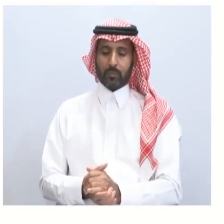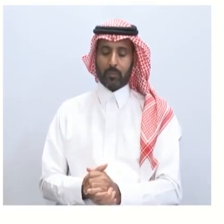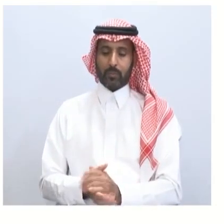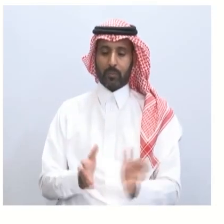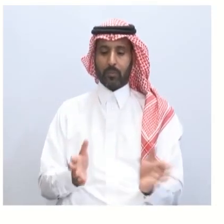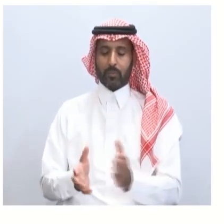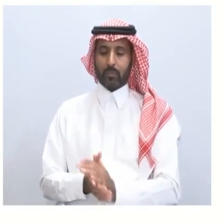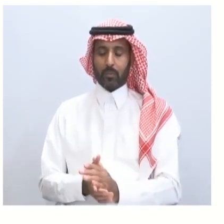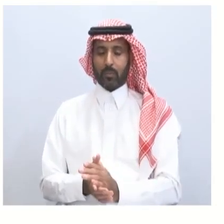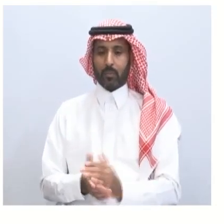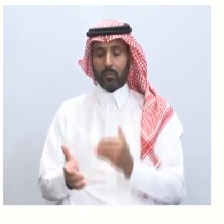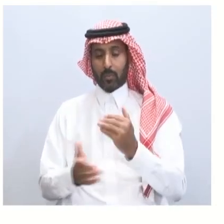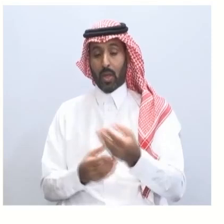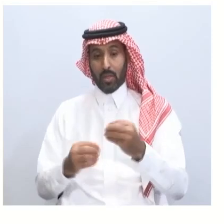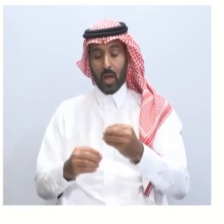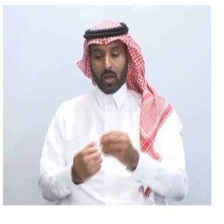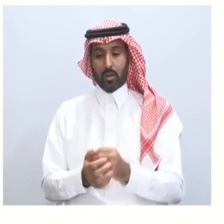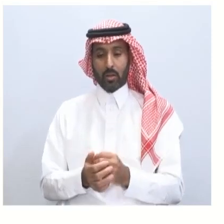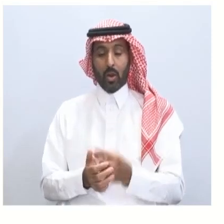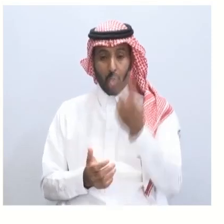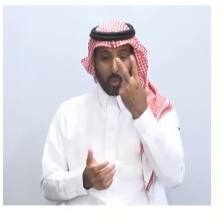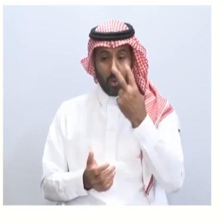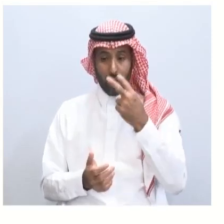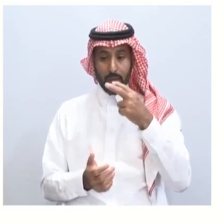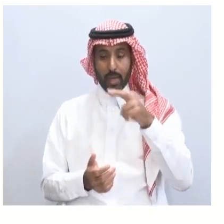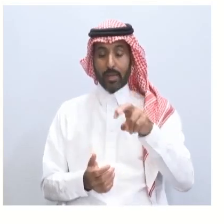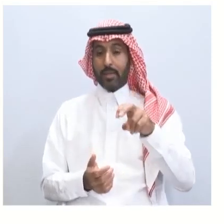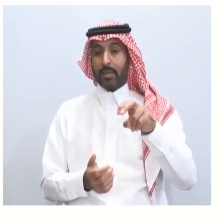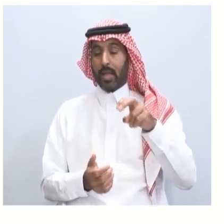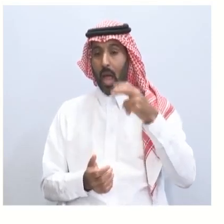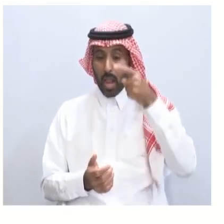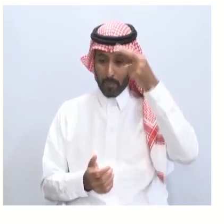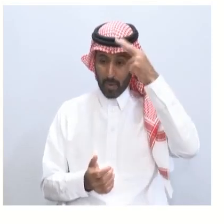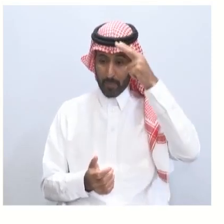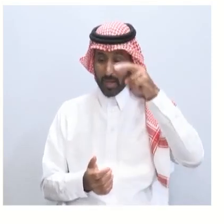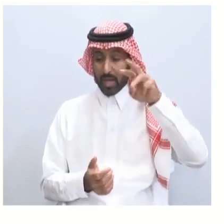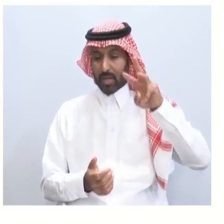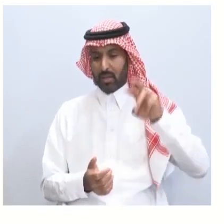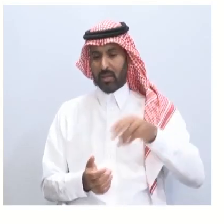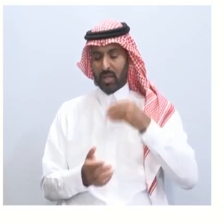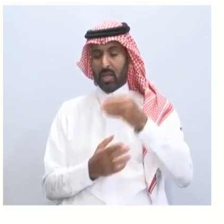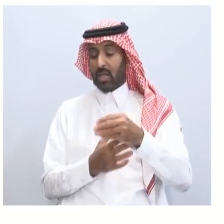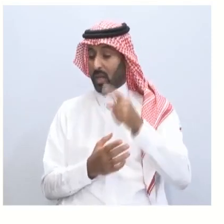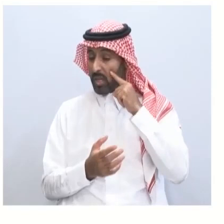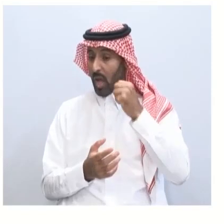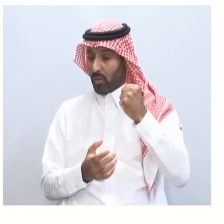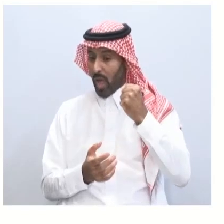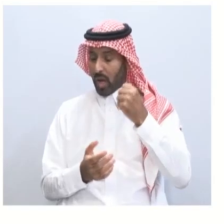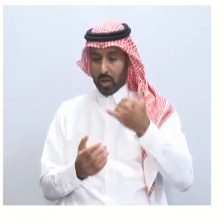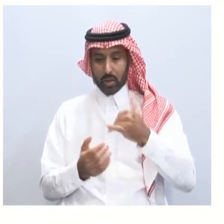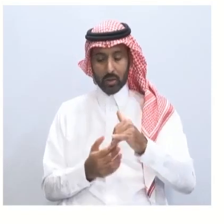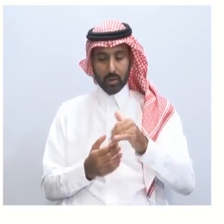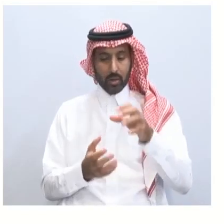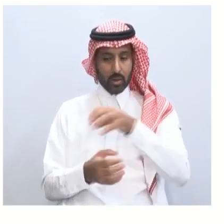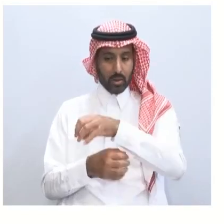واحد ننتقل اثراء رؤيه المملكه لقطاع الطاقه تتبع المملكه